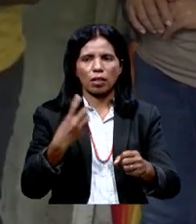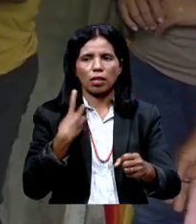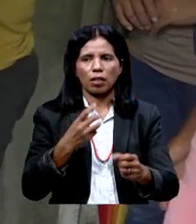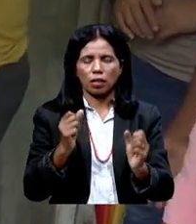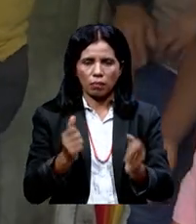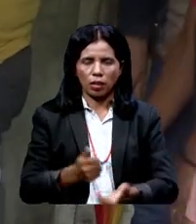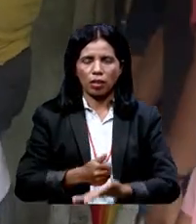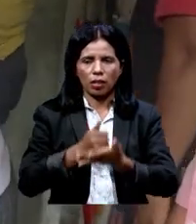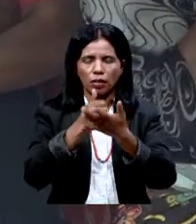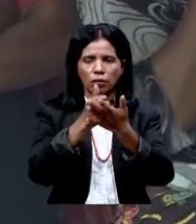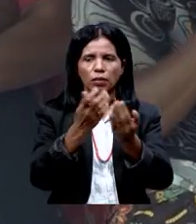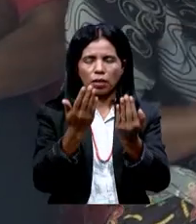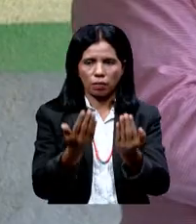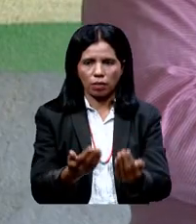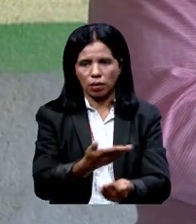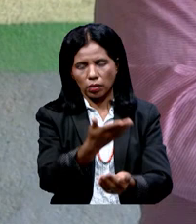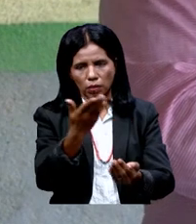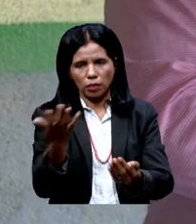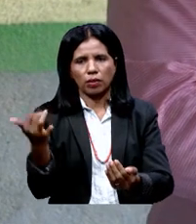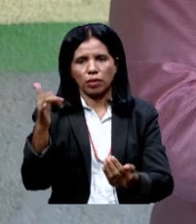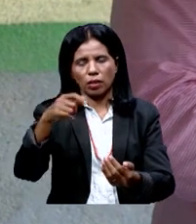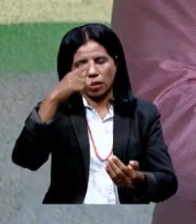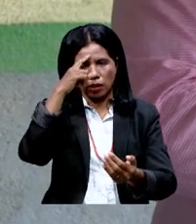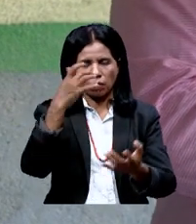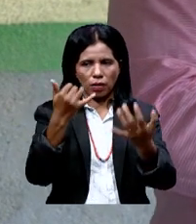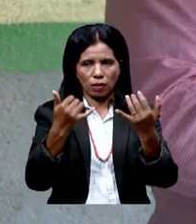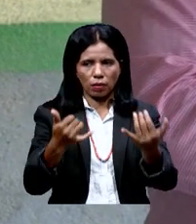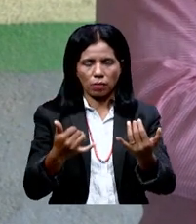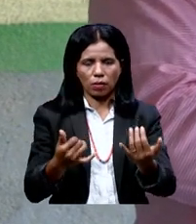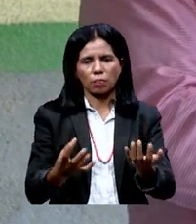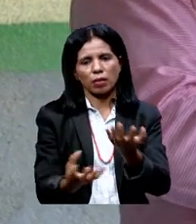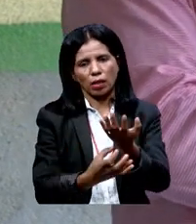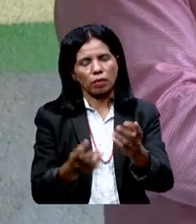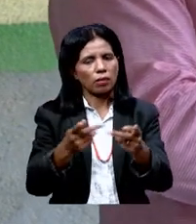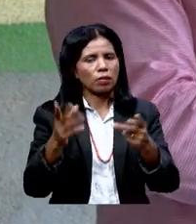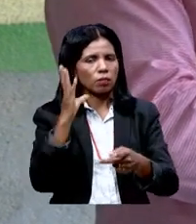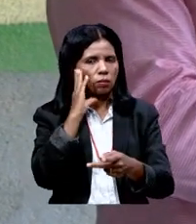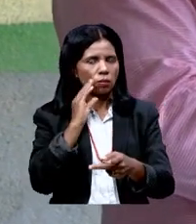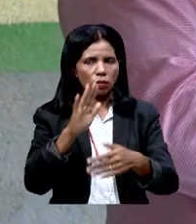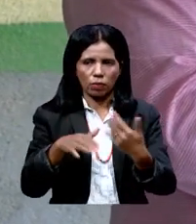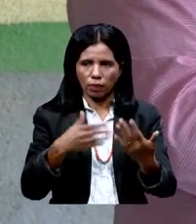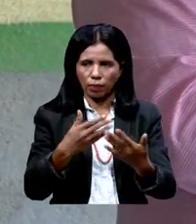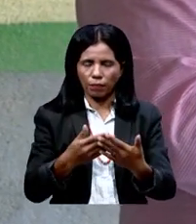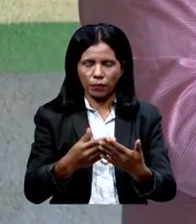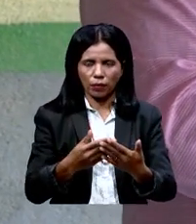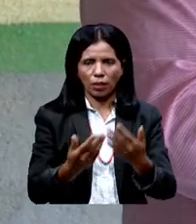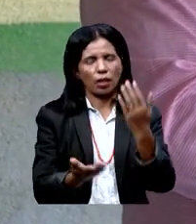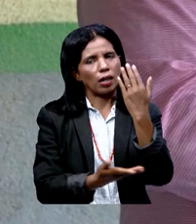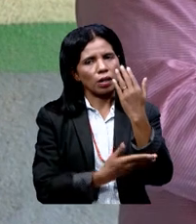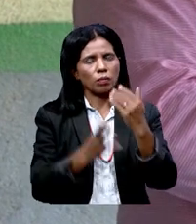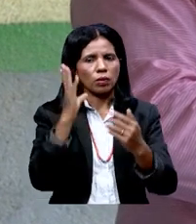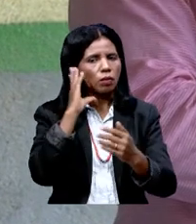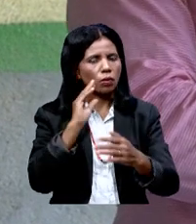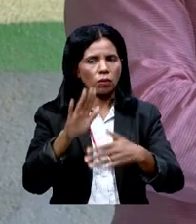para ajuda hakman ita bohot sira tamba agora ne ahi matang mas bokong hotu negale ahi mas bokong hotu